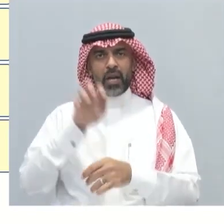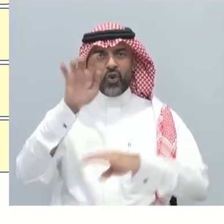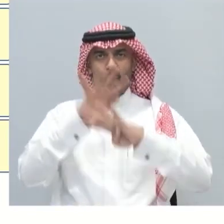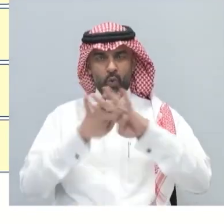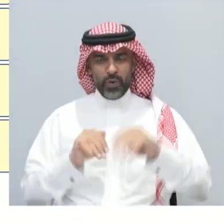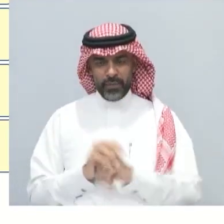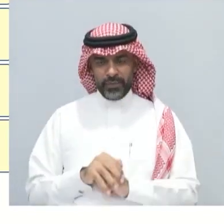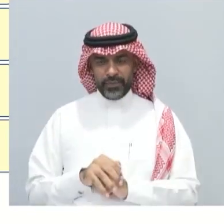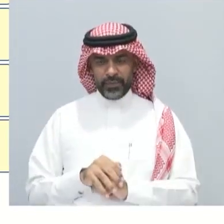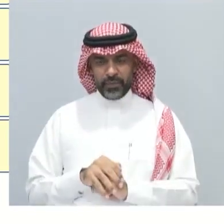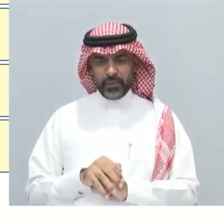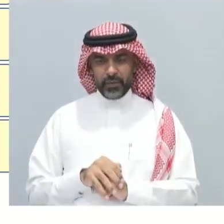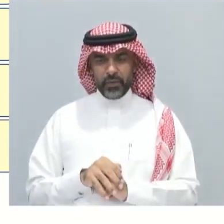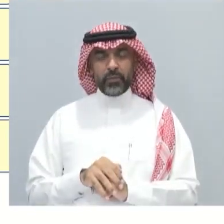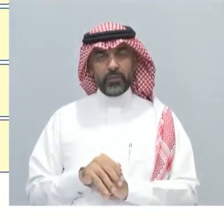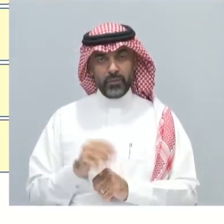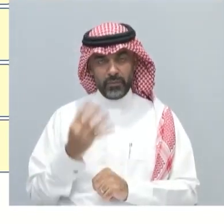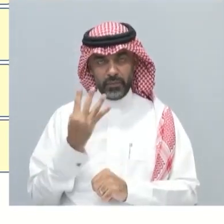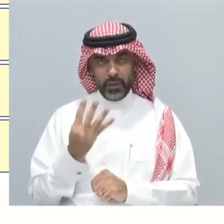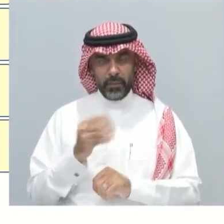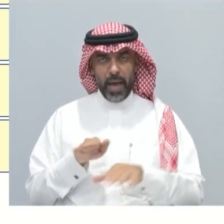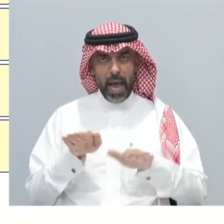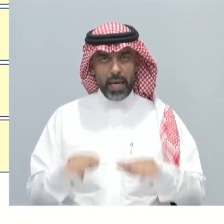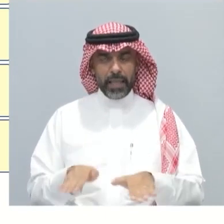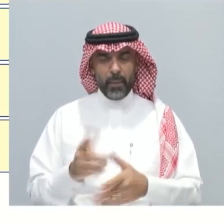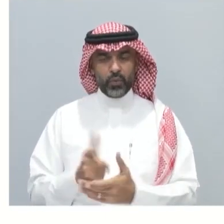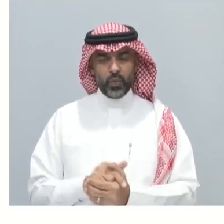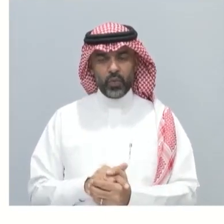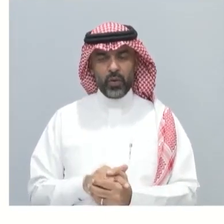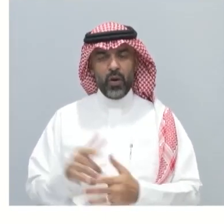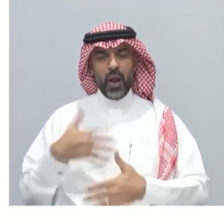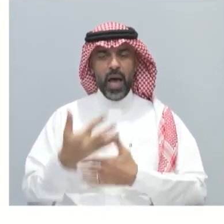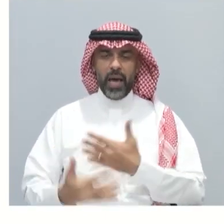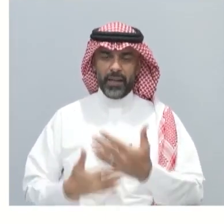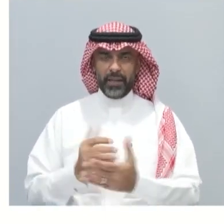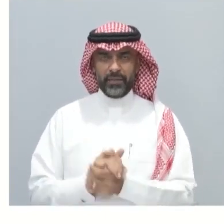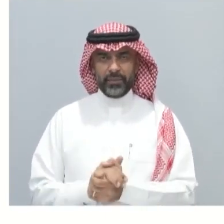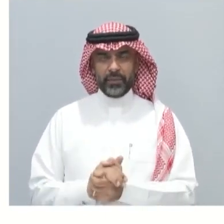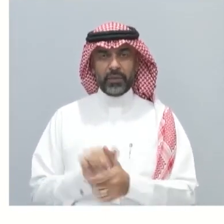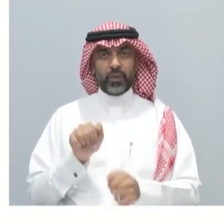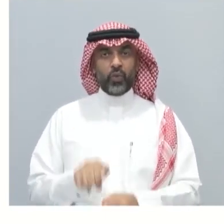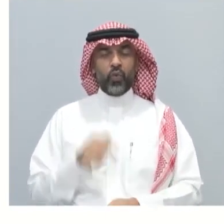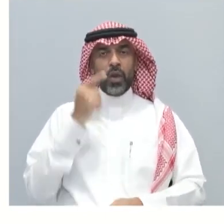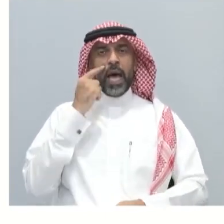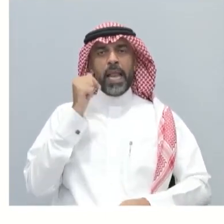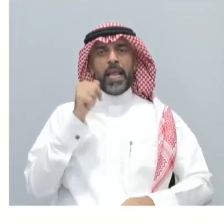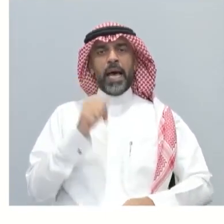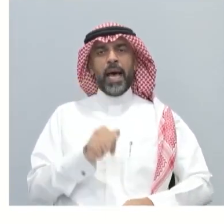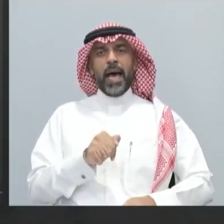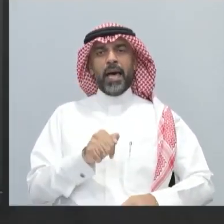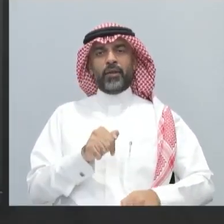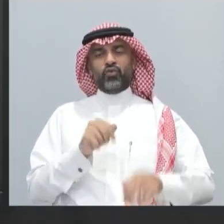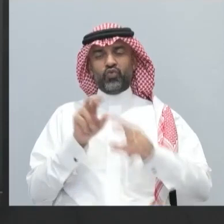بالفريسة الاقدام الاربعه نجد بان وظيفتها الحركه هنا شبه